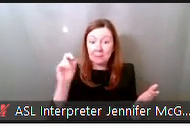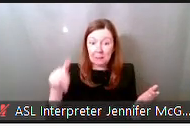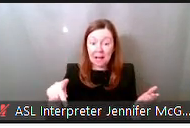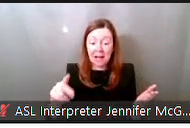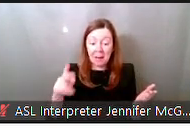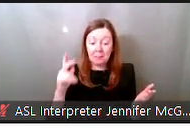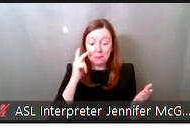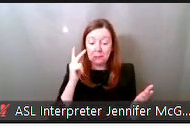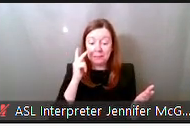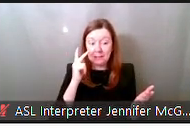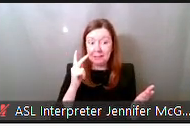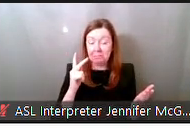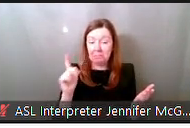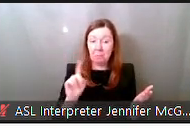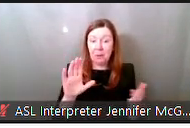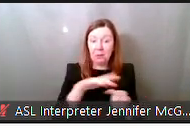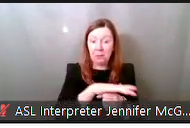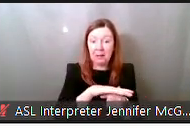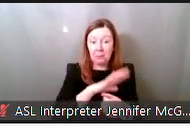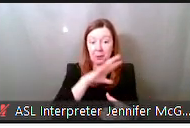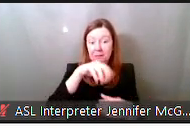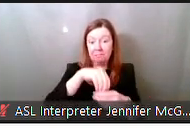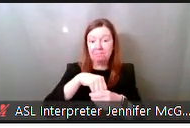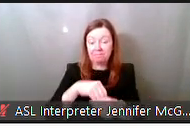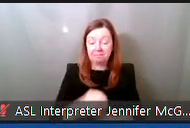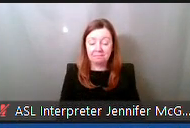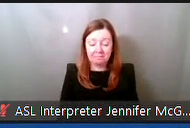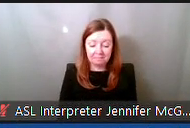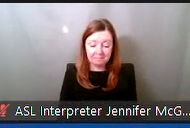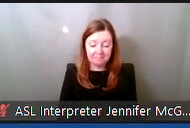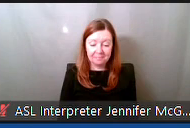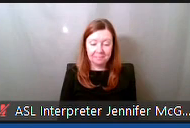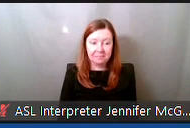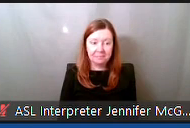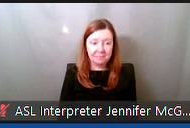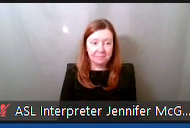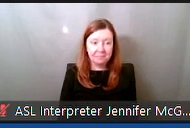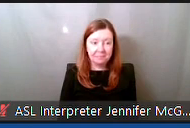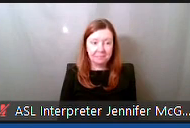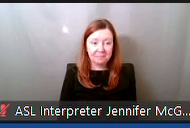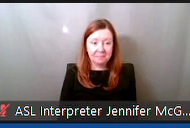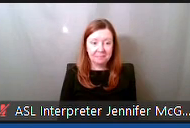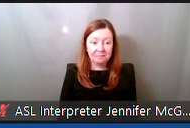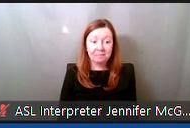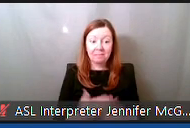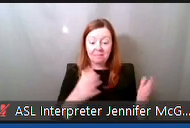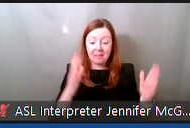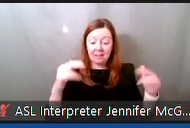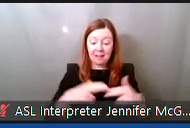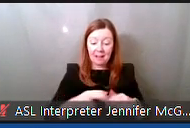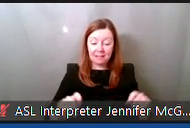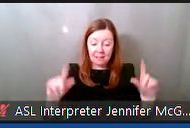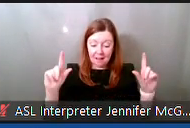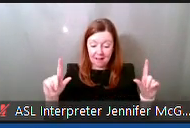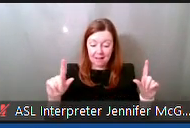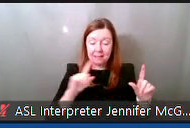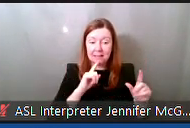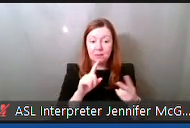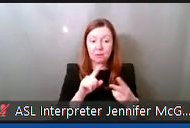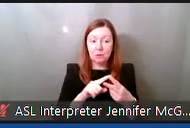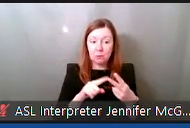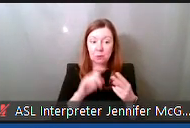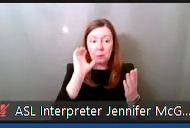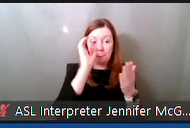所以希望大家能够用这个地图能够看到你的邻居的情况。那接下来一个